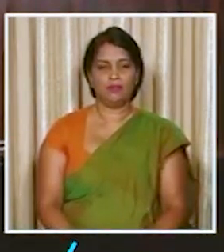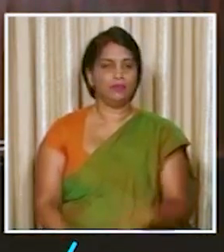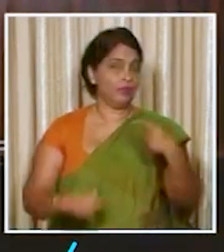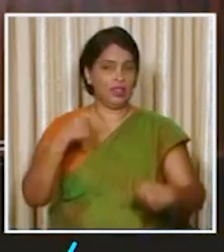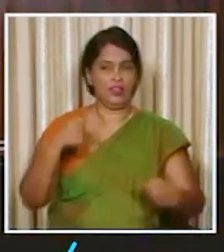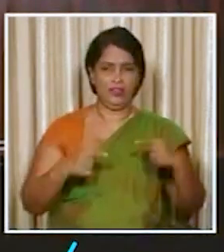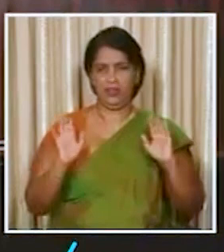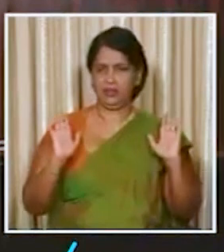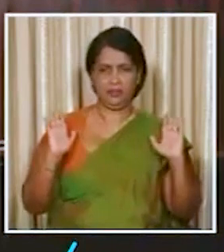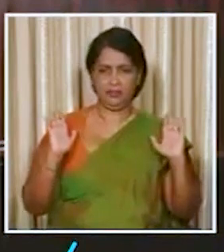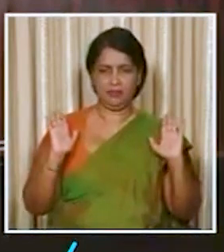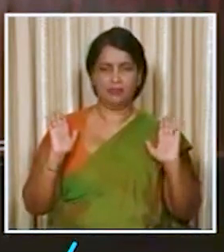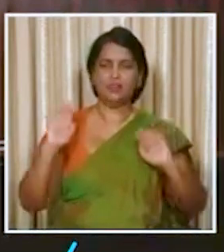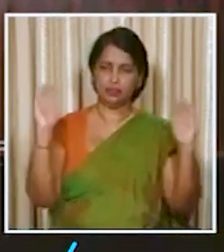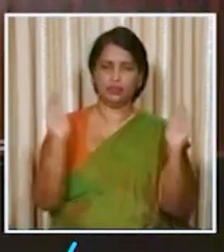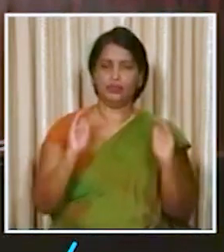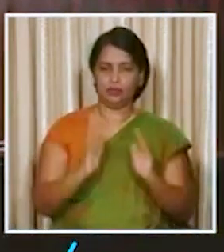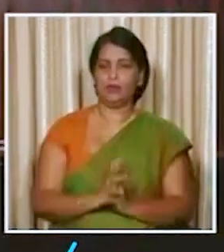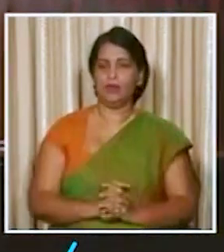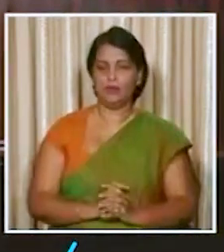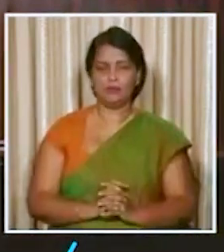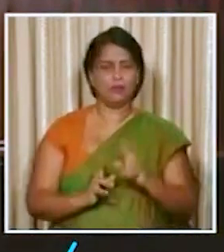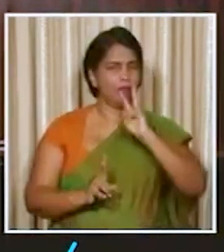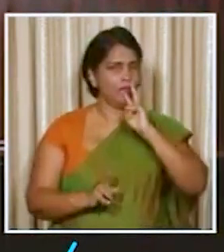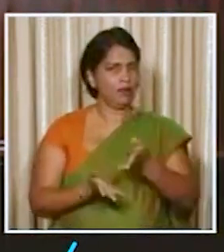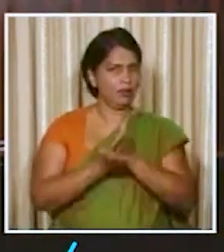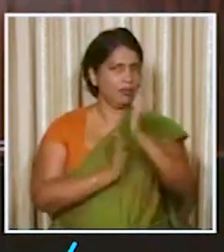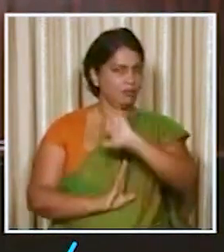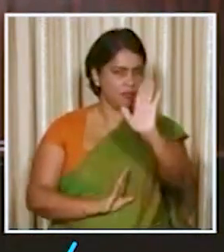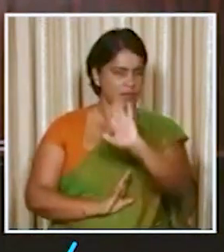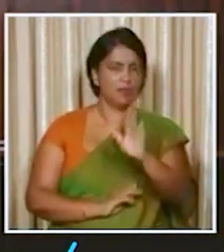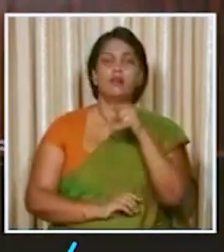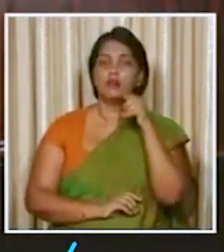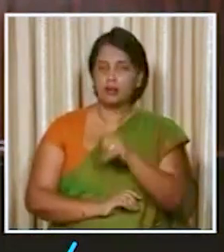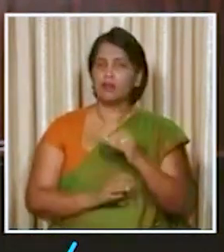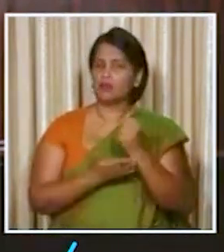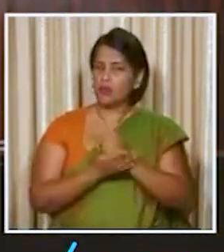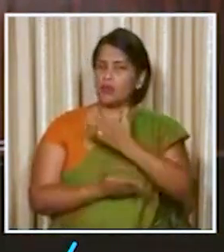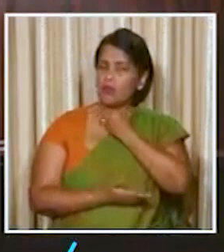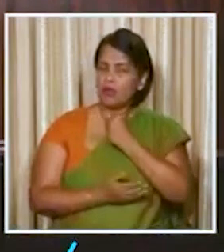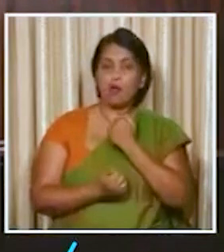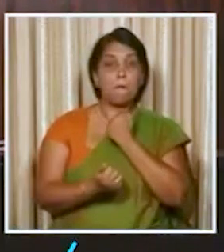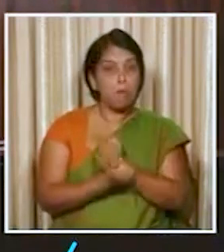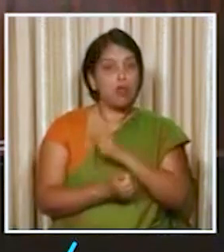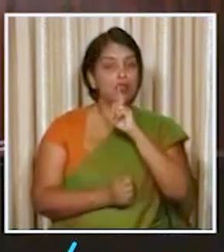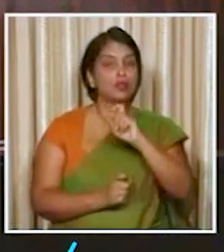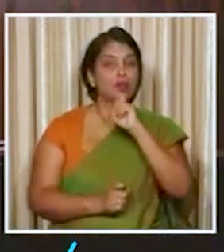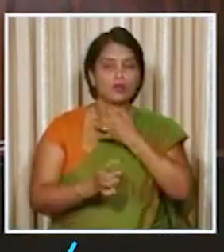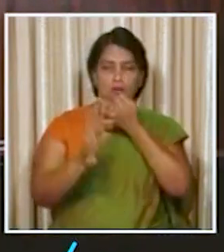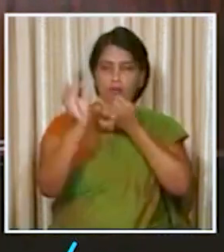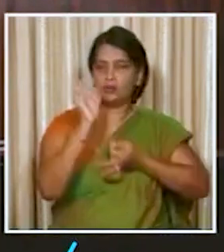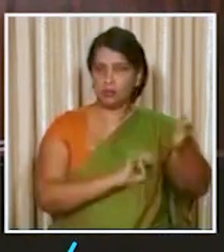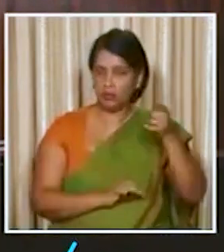විවාදයක් කරගන්න එපා ගරු මන්තුමා කෙටියෙන් කියන්න. ඔව් මේ සභාව නොමග යවන්න දෙන්න බෑ. මේ සම්පූර්ණ බොරු කිව්වේ පොලිසිය තමයි අධිකරණයට පැමිණිලි